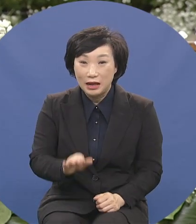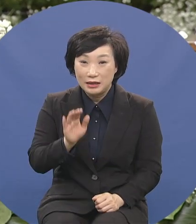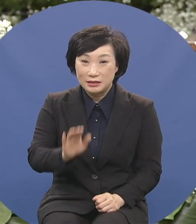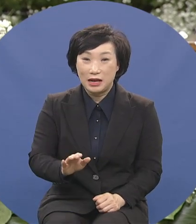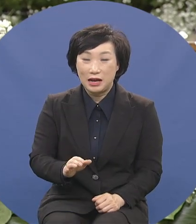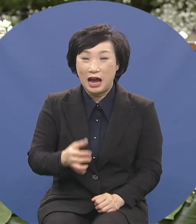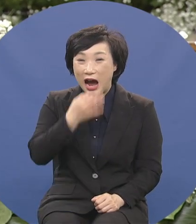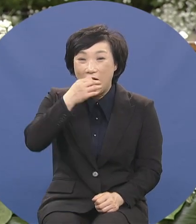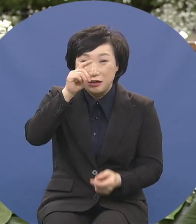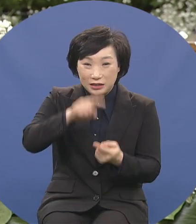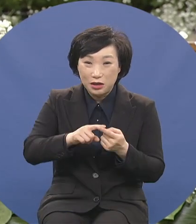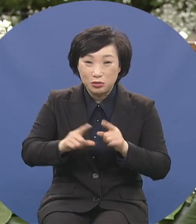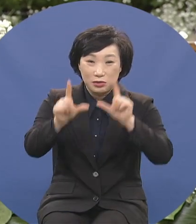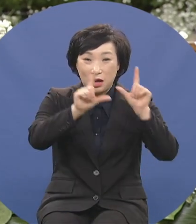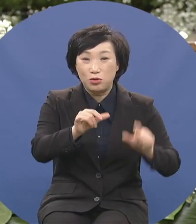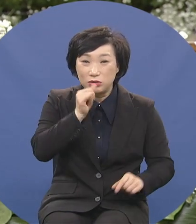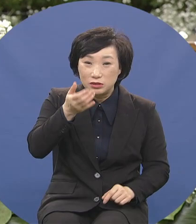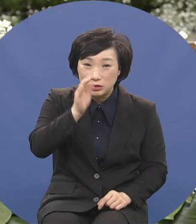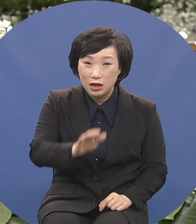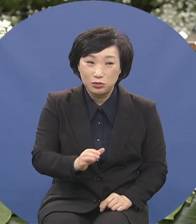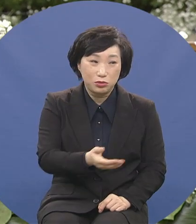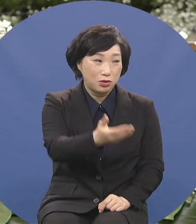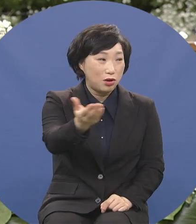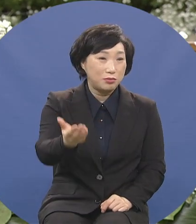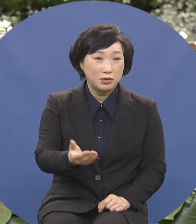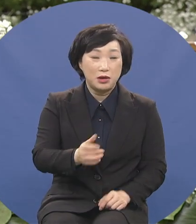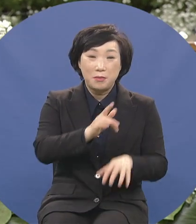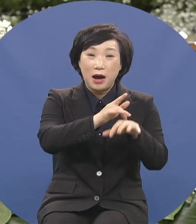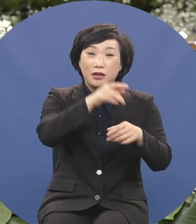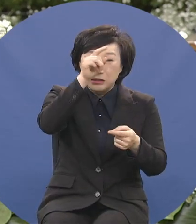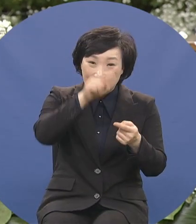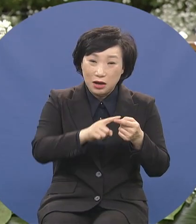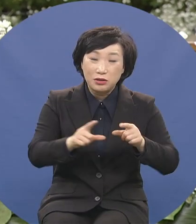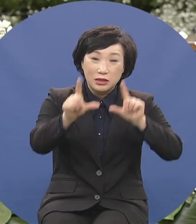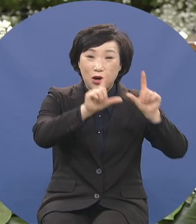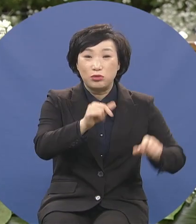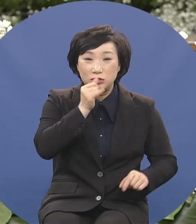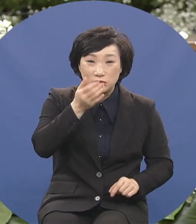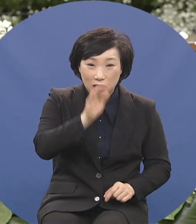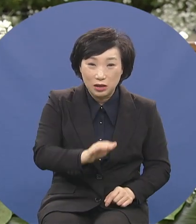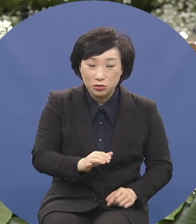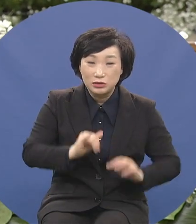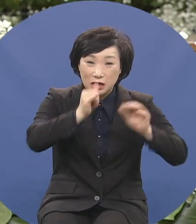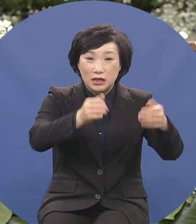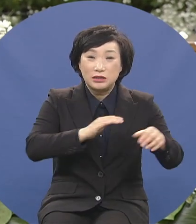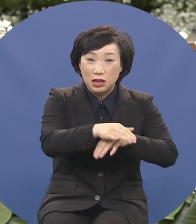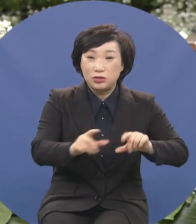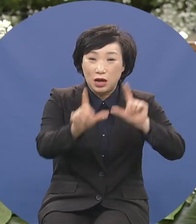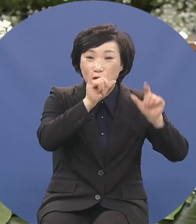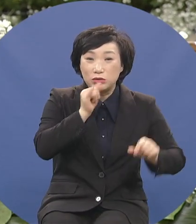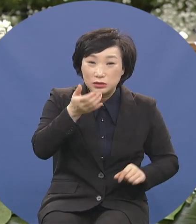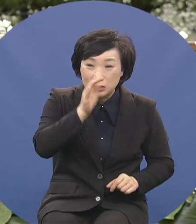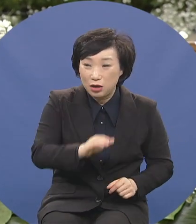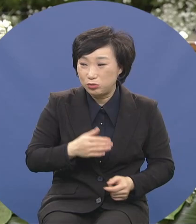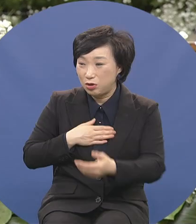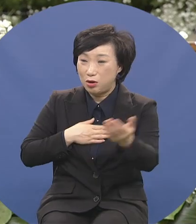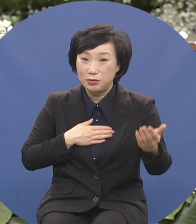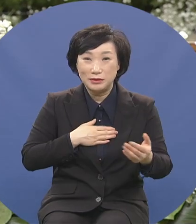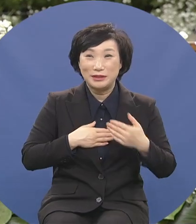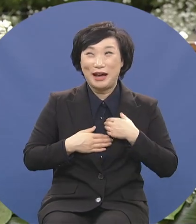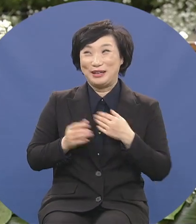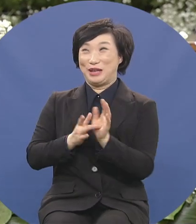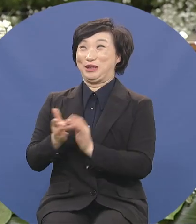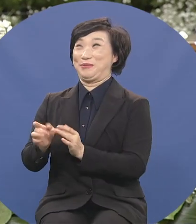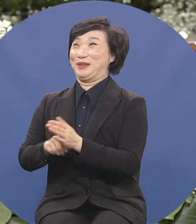그러면서도 정욕적으로 살면서도 마귀적으로 살면서도 세속적으로 살면서도 나는